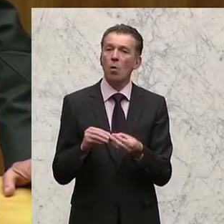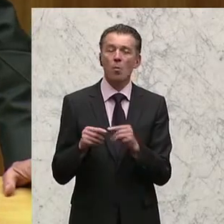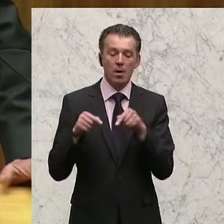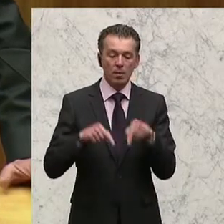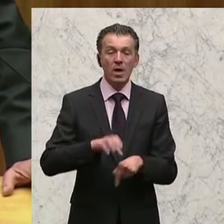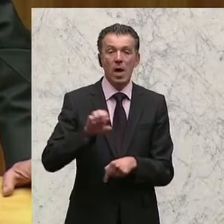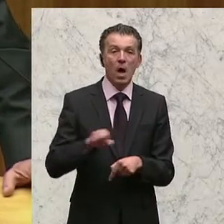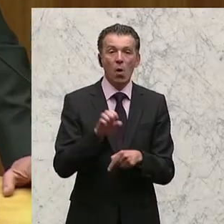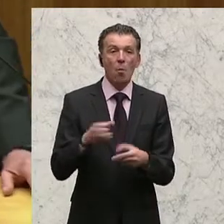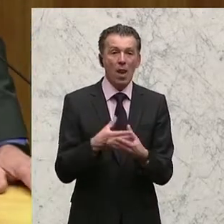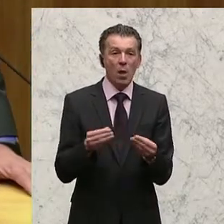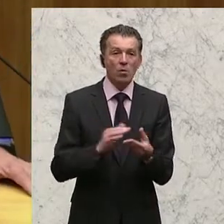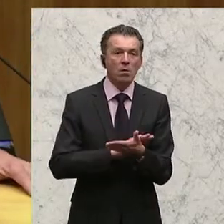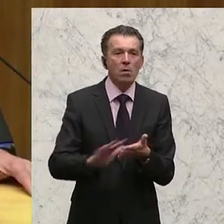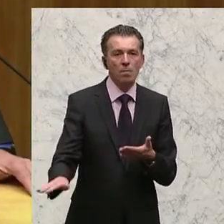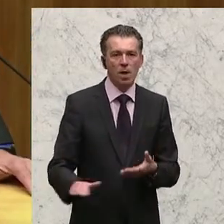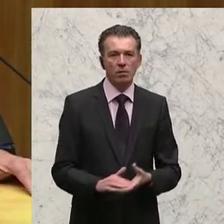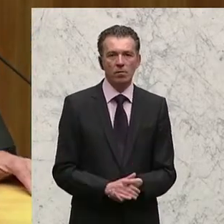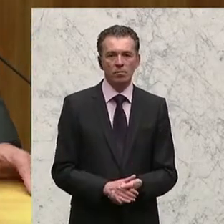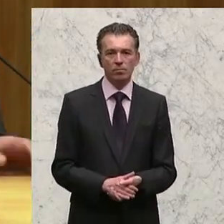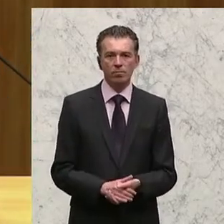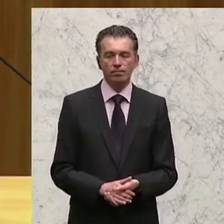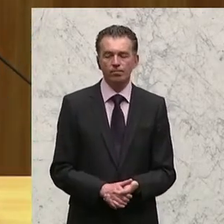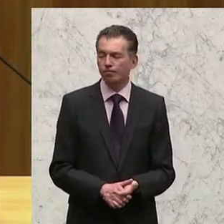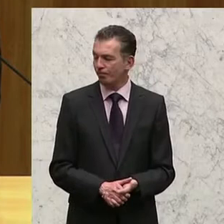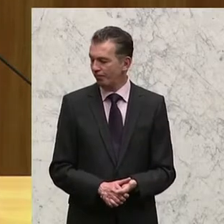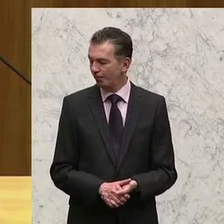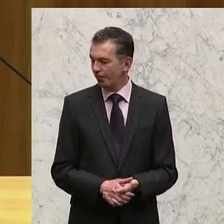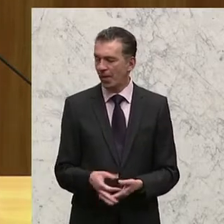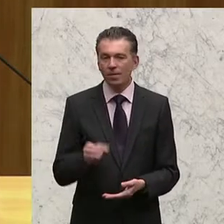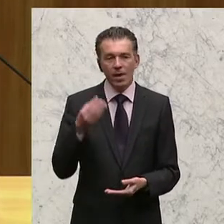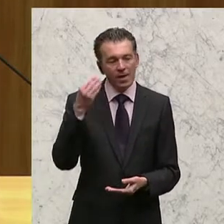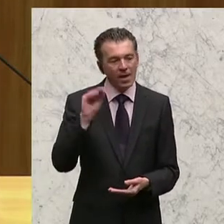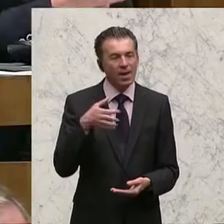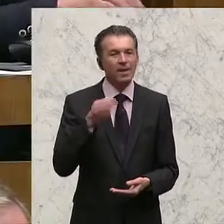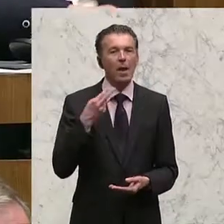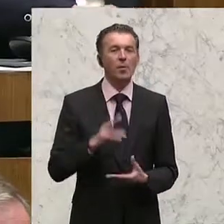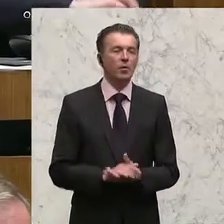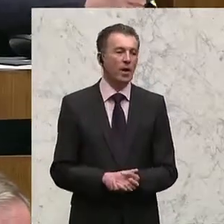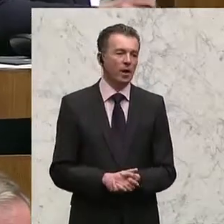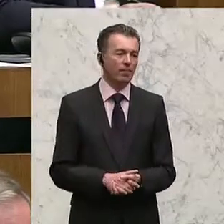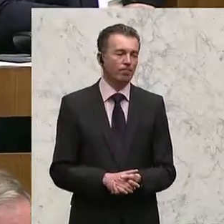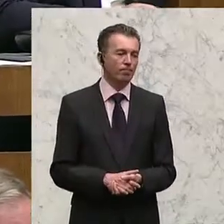hier in Europa niemals lösen können. Meine sehr geehrten Damen und Herren,